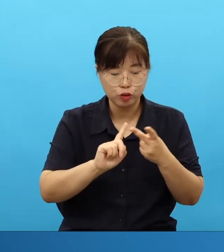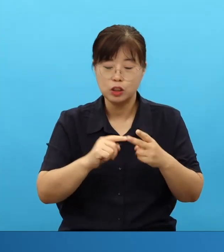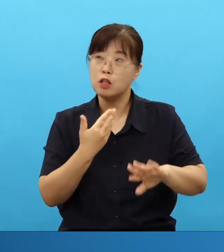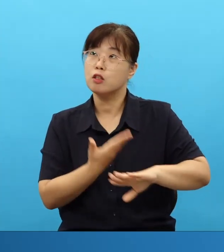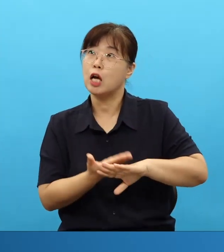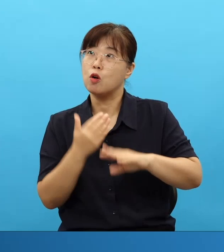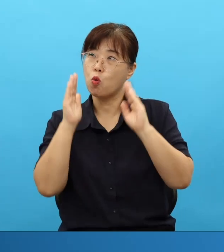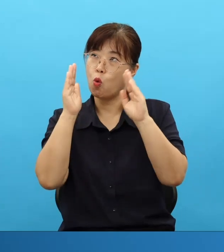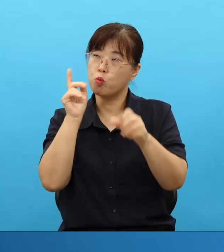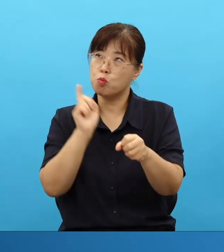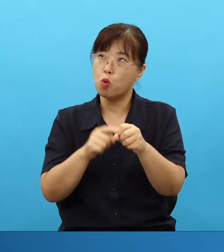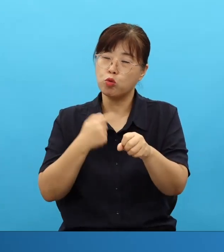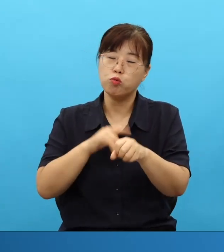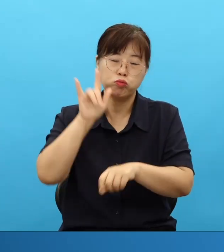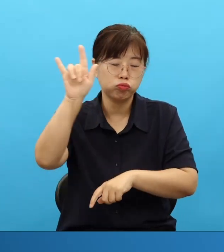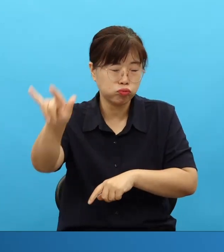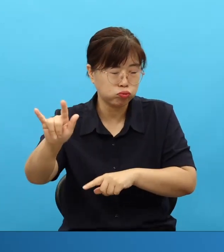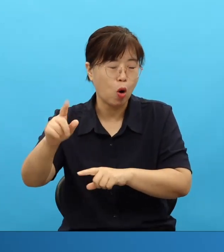겁니다